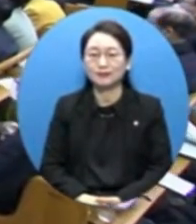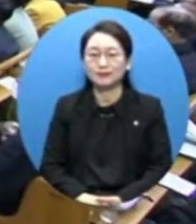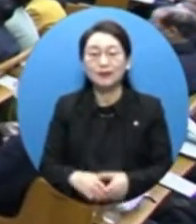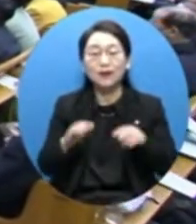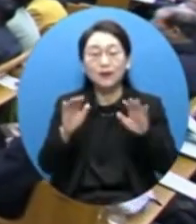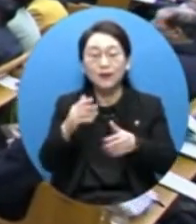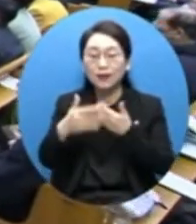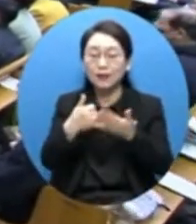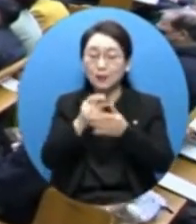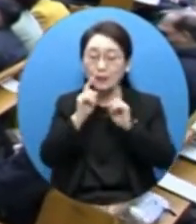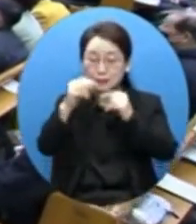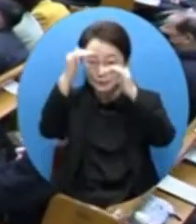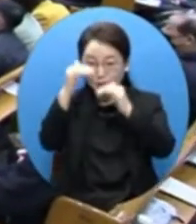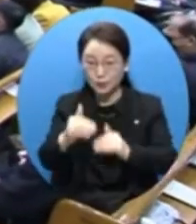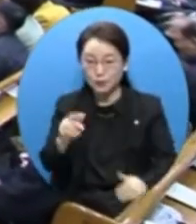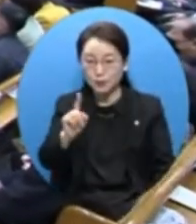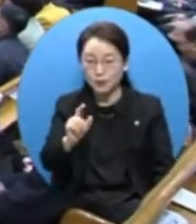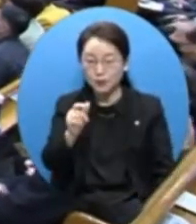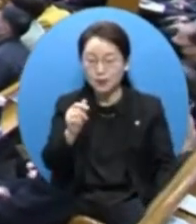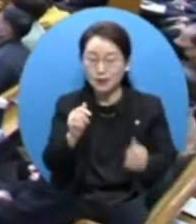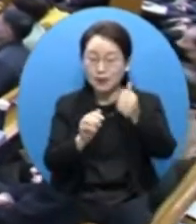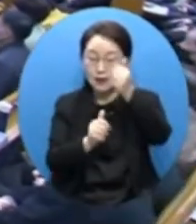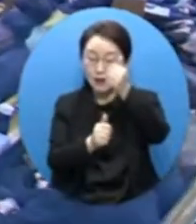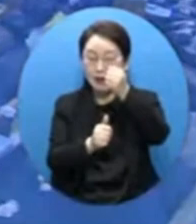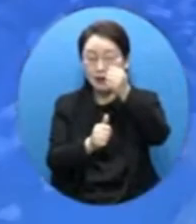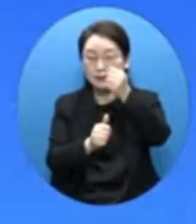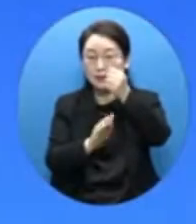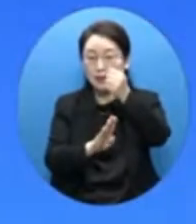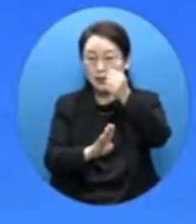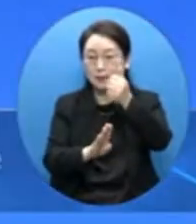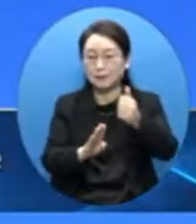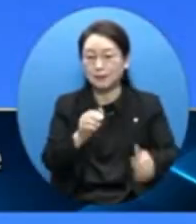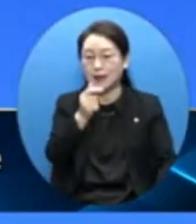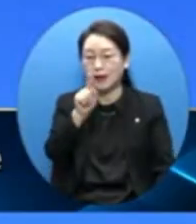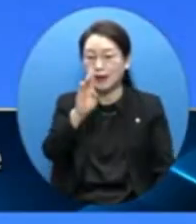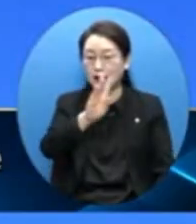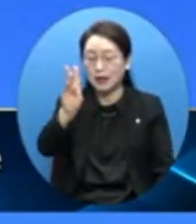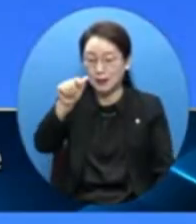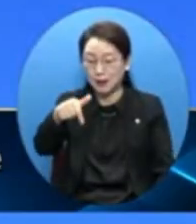오늘 말씀은 하박국 선지자가 활동한 그때를 배경으로